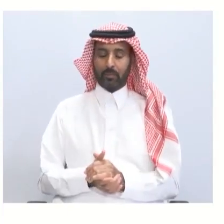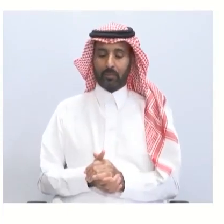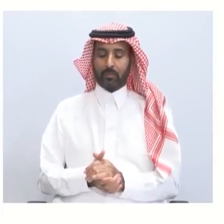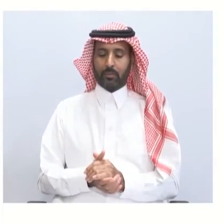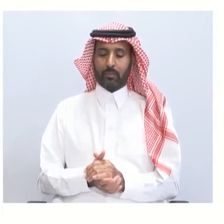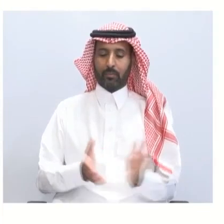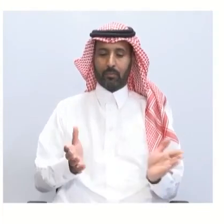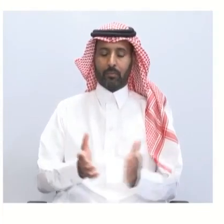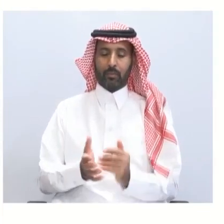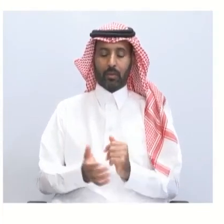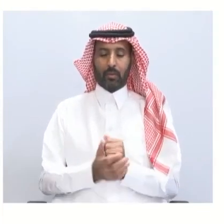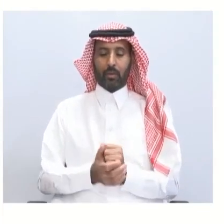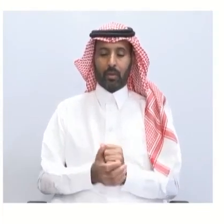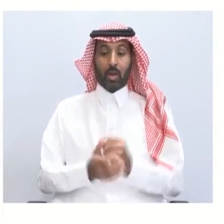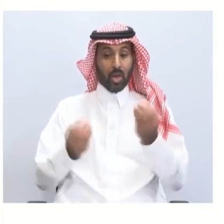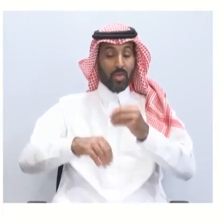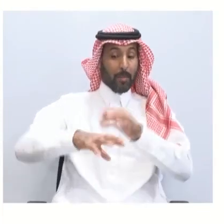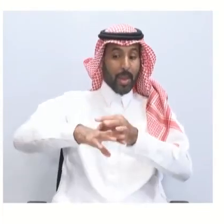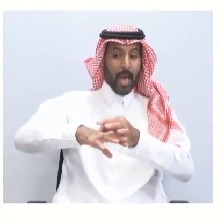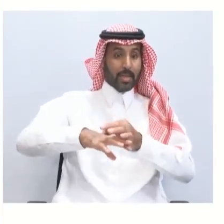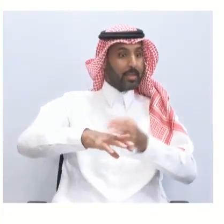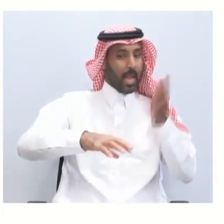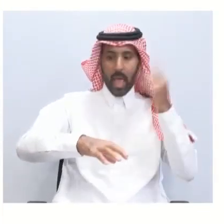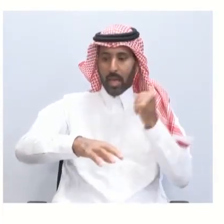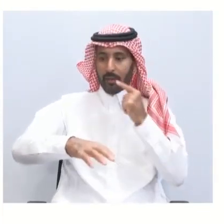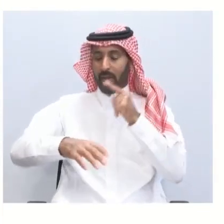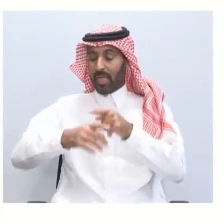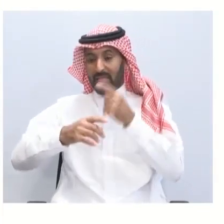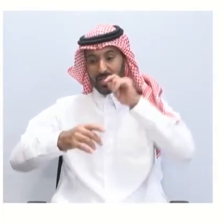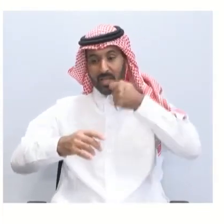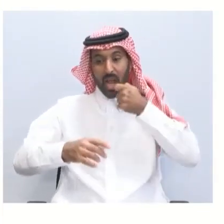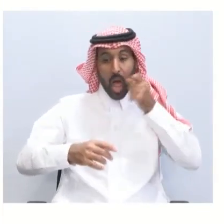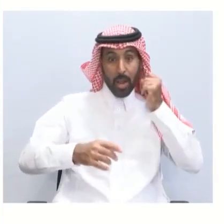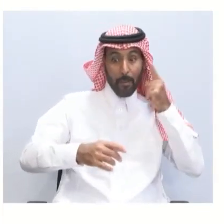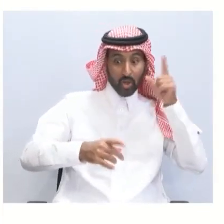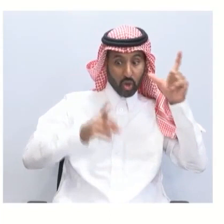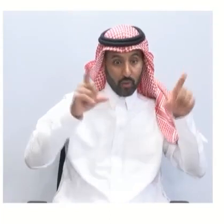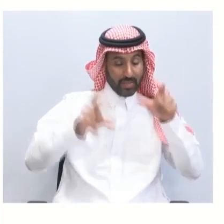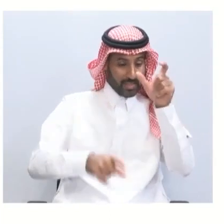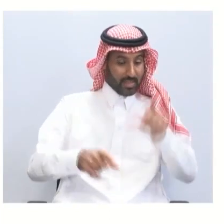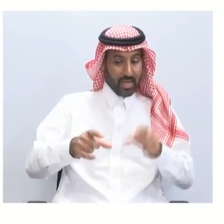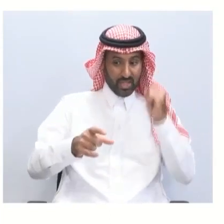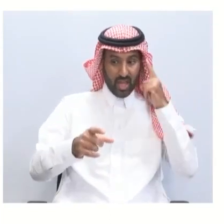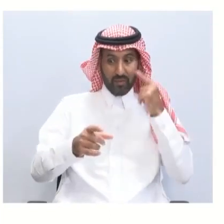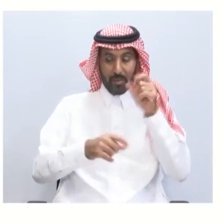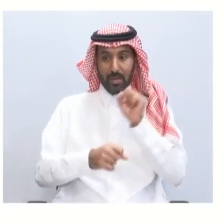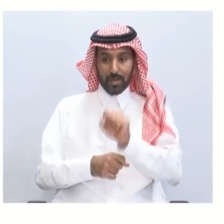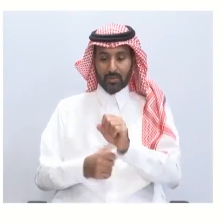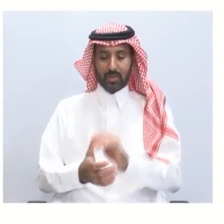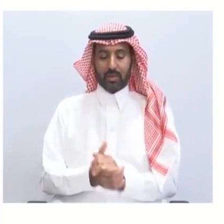الغريبه كذلك كثير من الناس لا يعرفون هذا السر عن المشاهير تعرف عليه